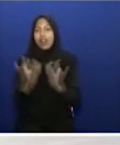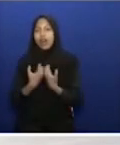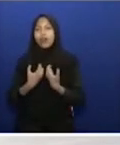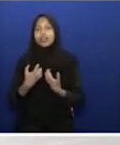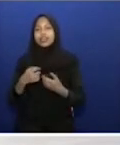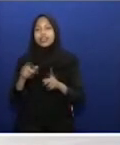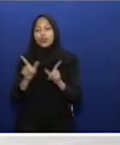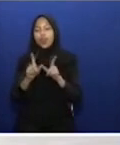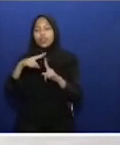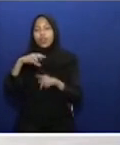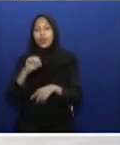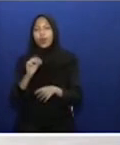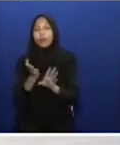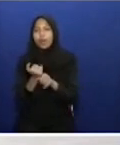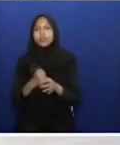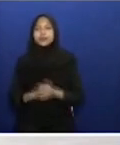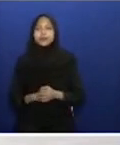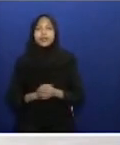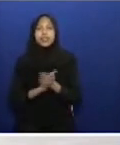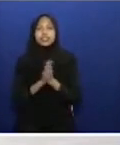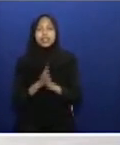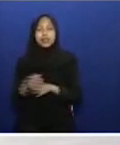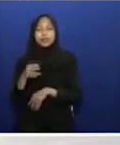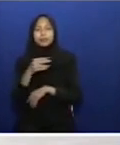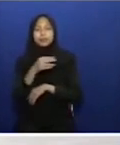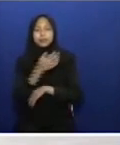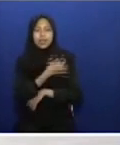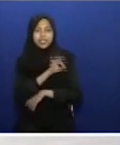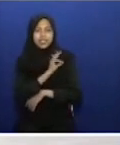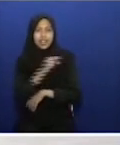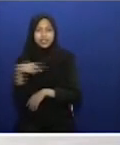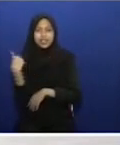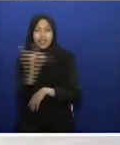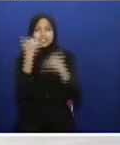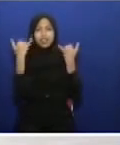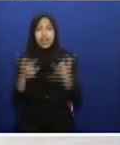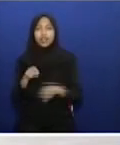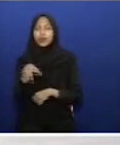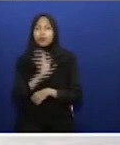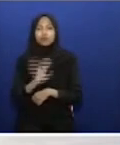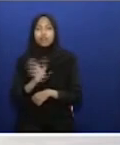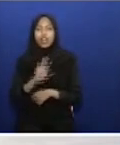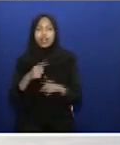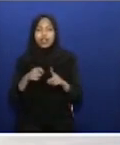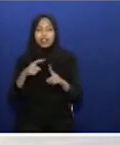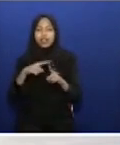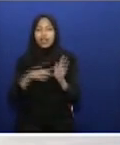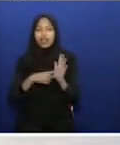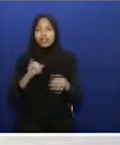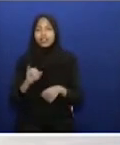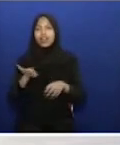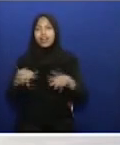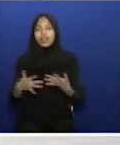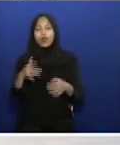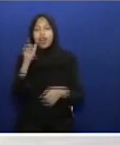Dan presiden kita bukan dari TNI. bukan anak orang kaya.